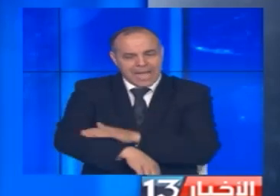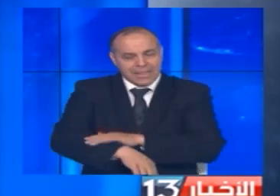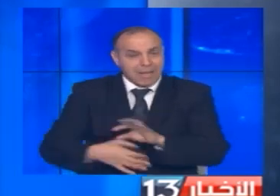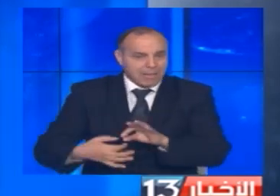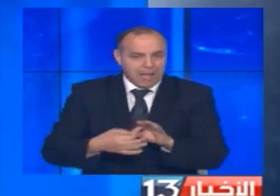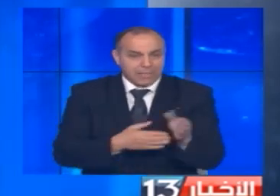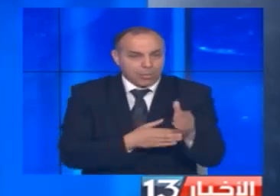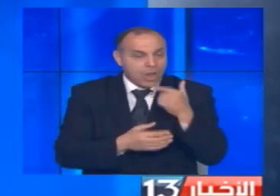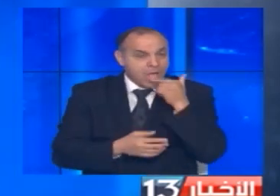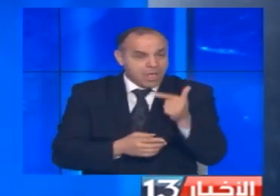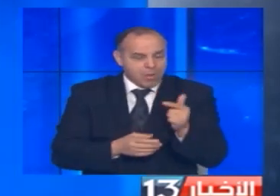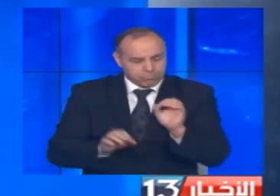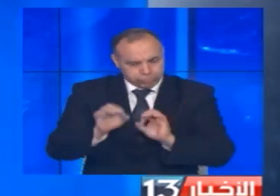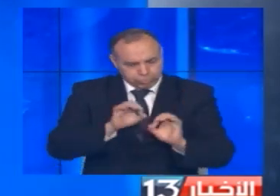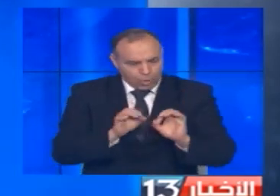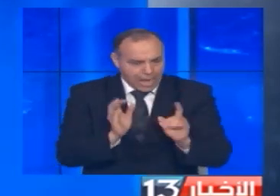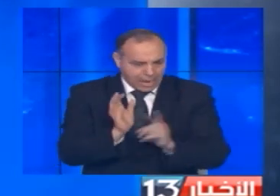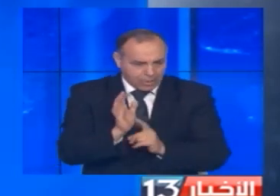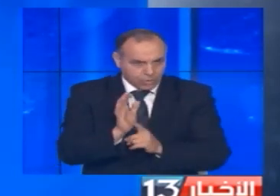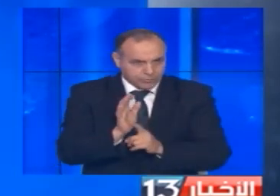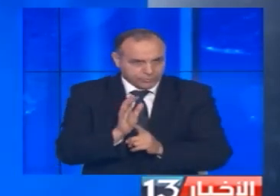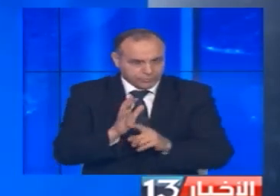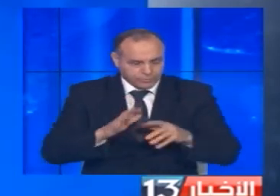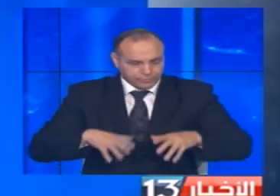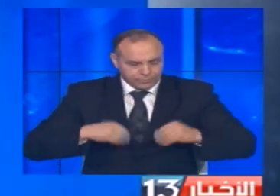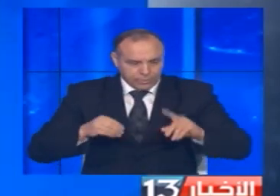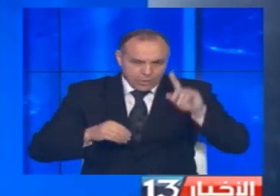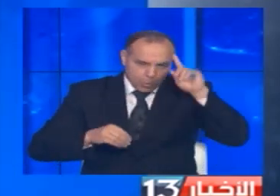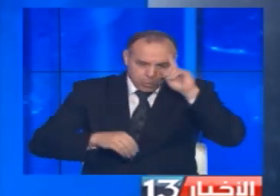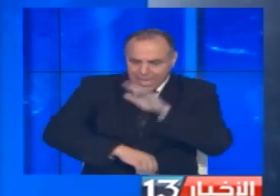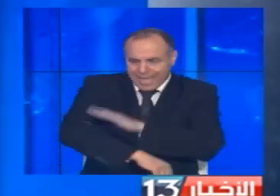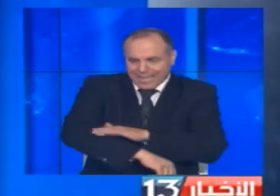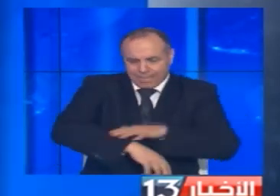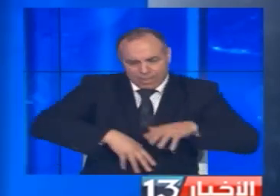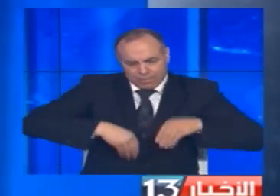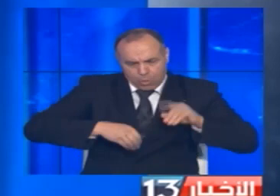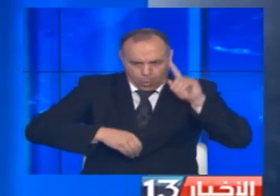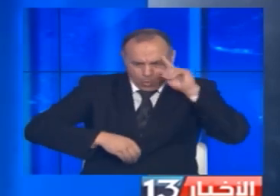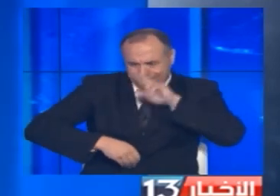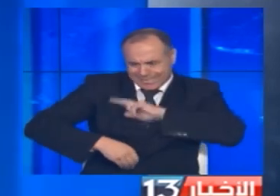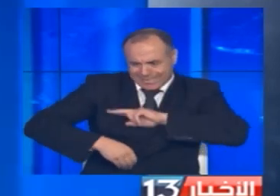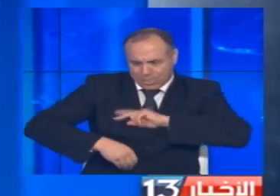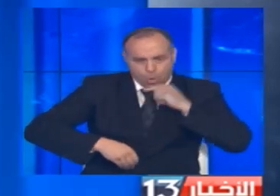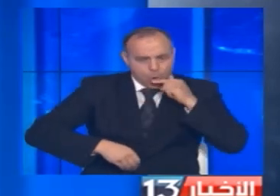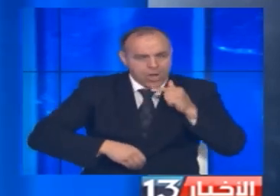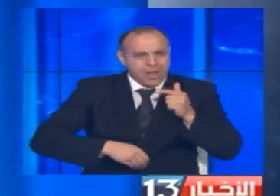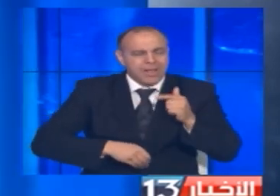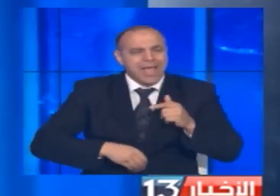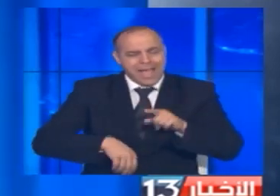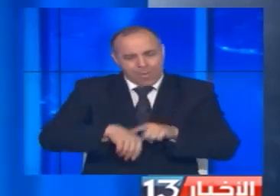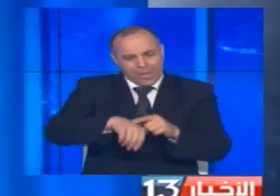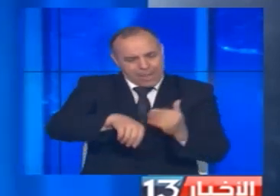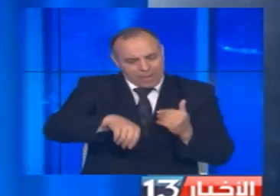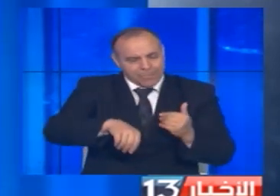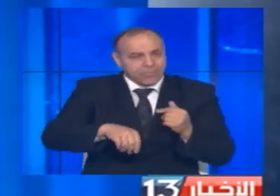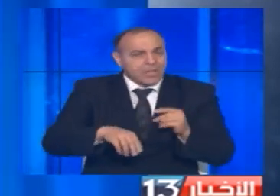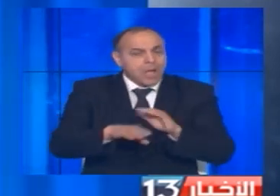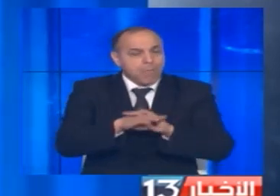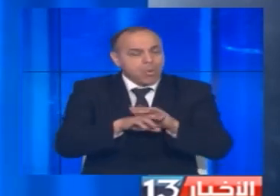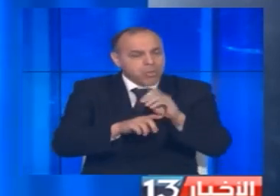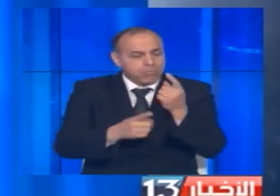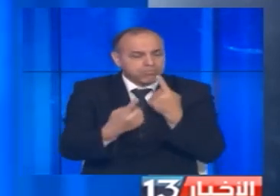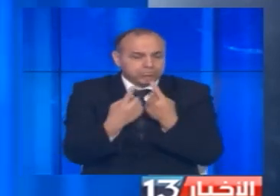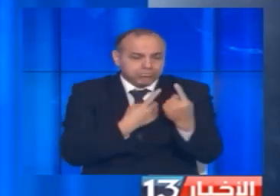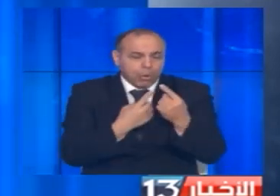العمومية وأحكام قانون المغادرة الاختيارية للأعوان العموميين وموضوع التقاعد المبكر من أبرز النقاط